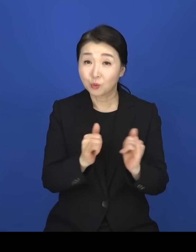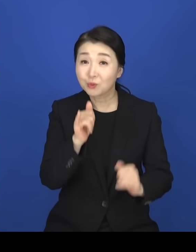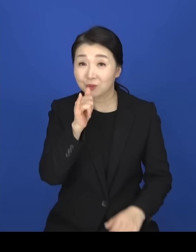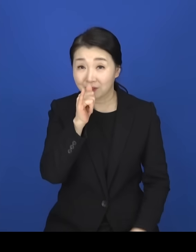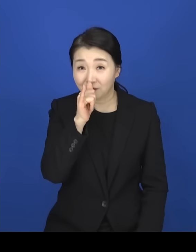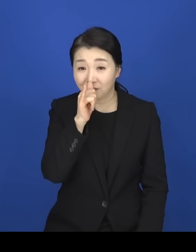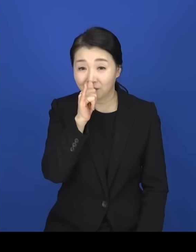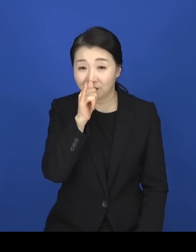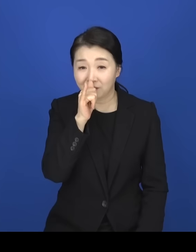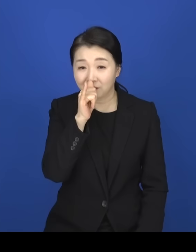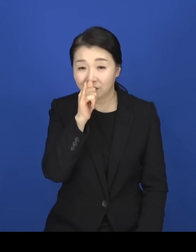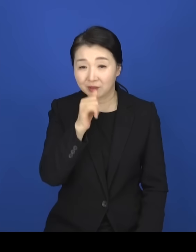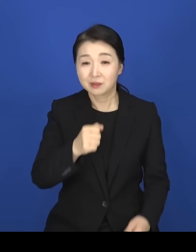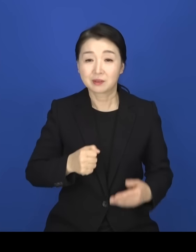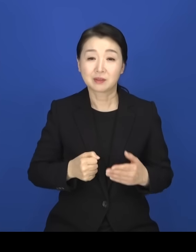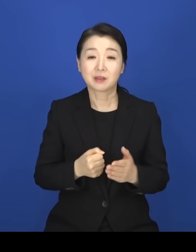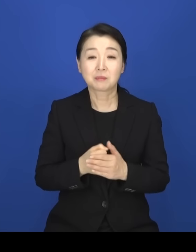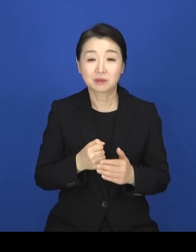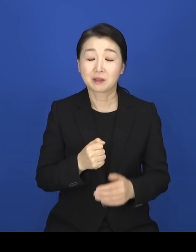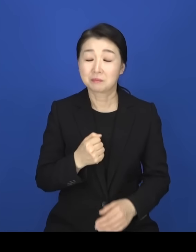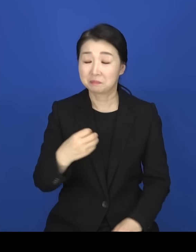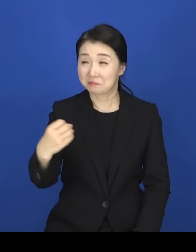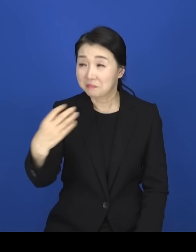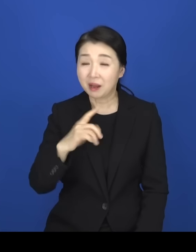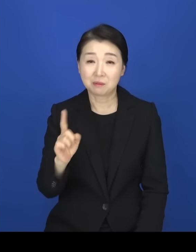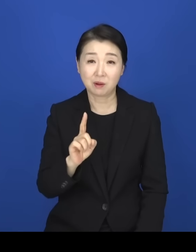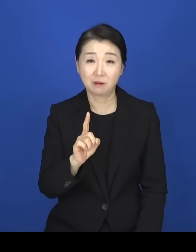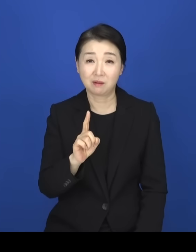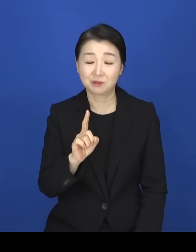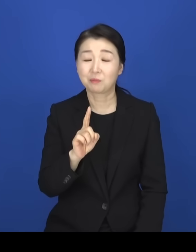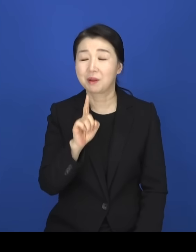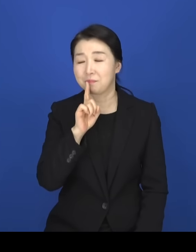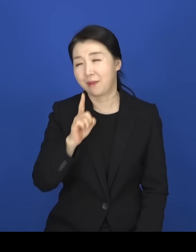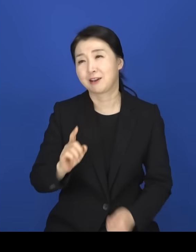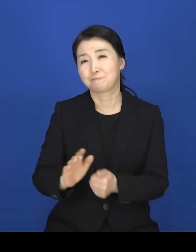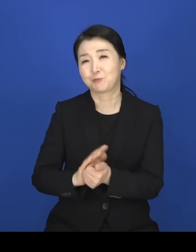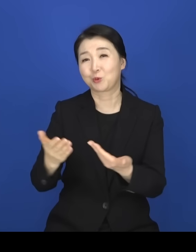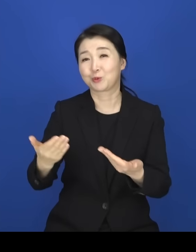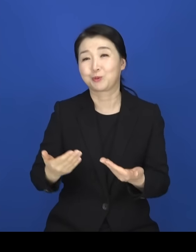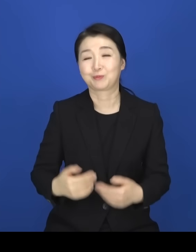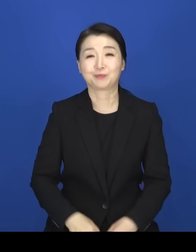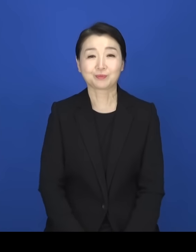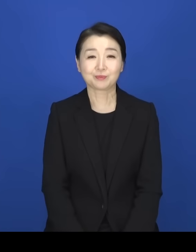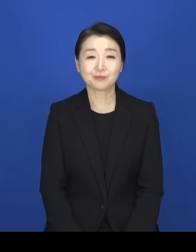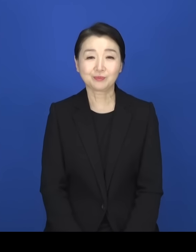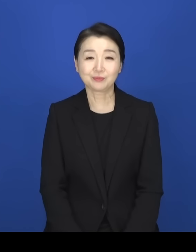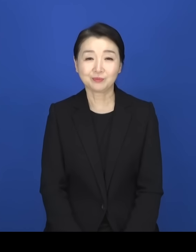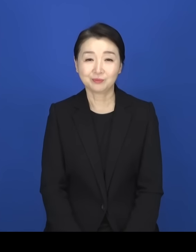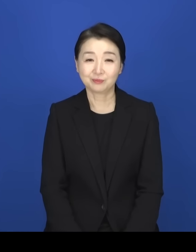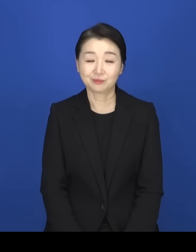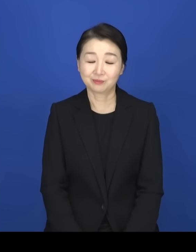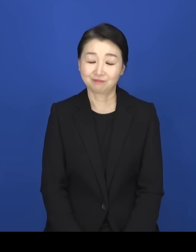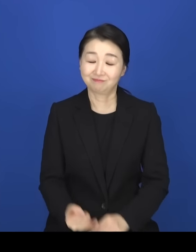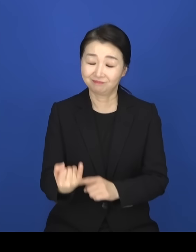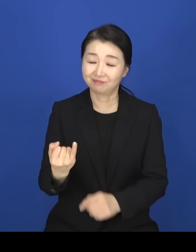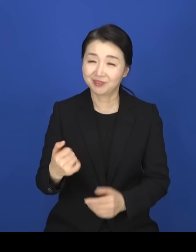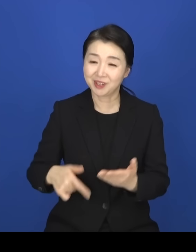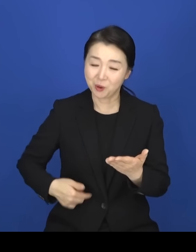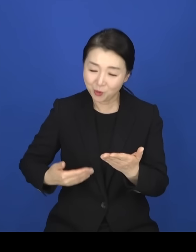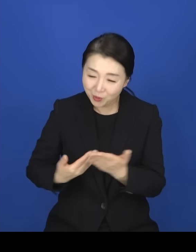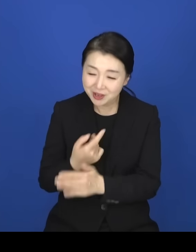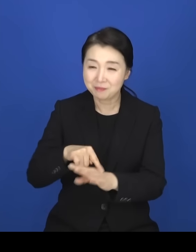네네. 그런 마음을 많이 줘요. 친구들이 예. 말도 실제로 해주고. 예. 그래서 작가님한테 사실은 좀